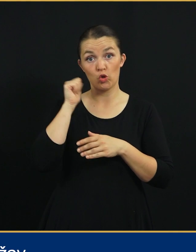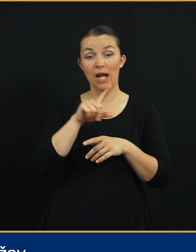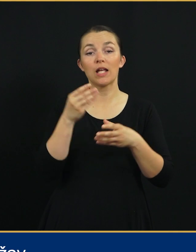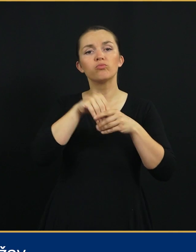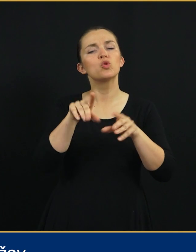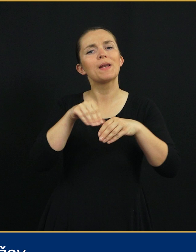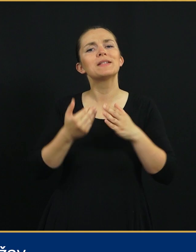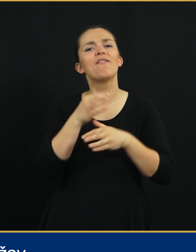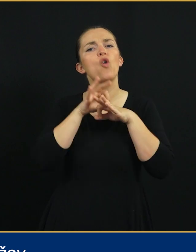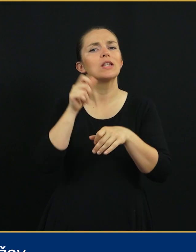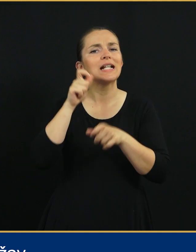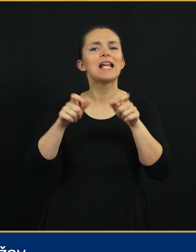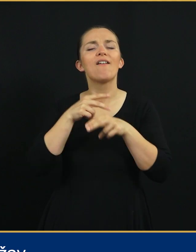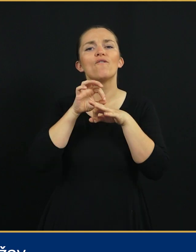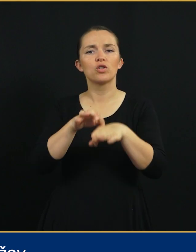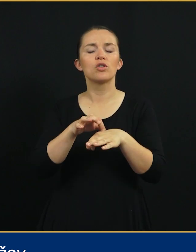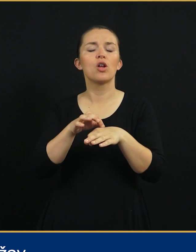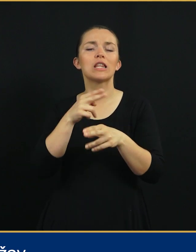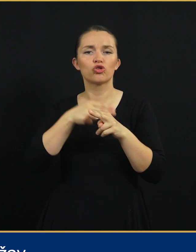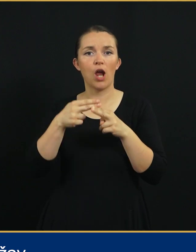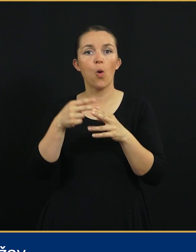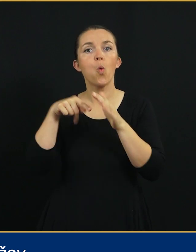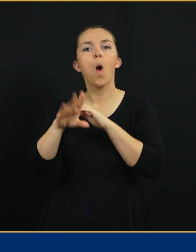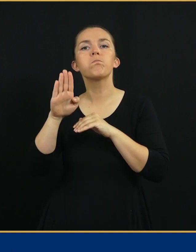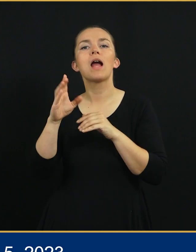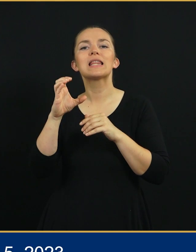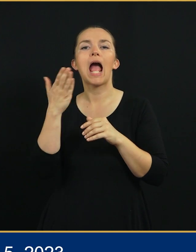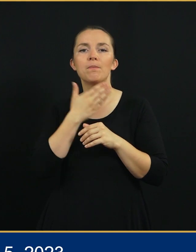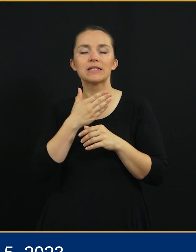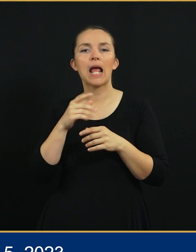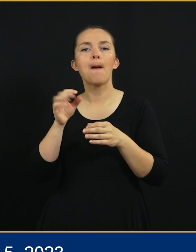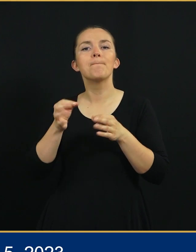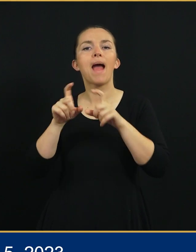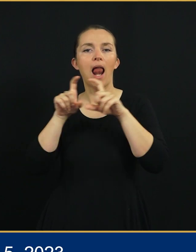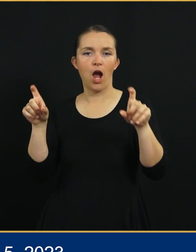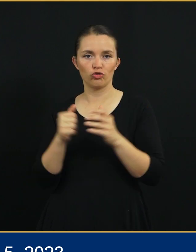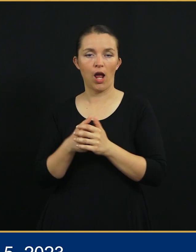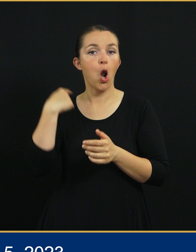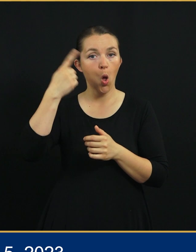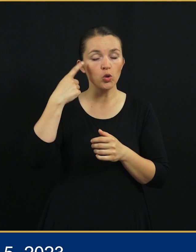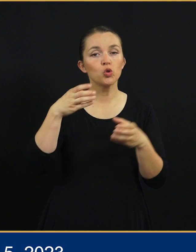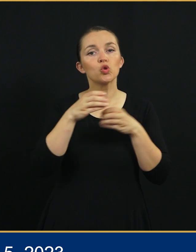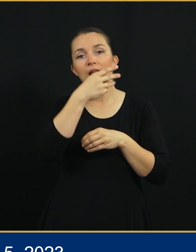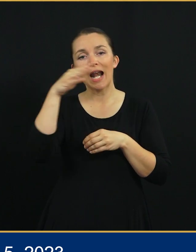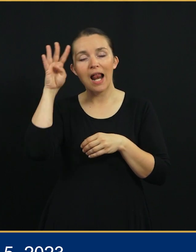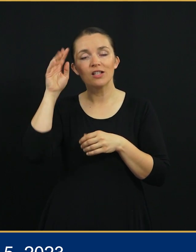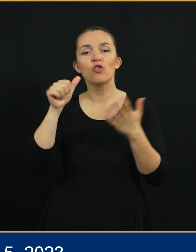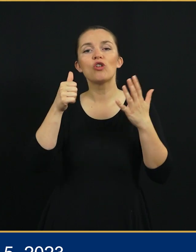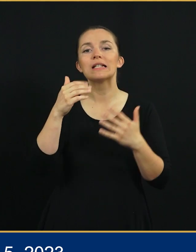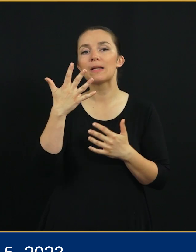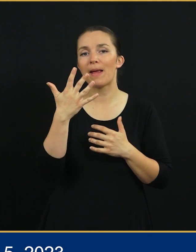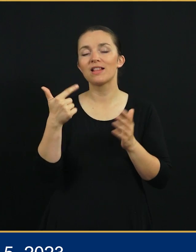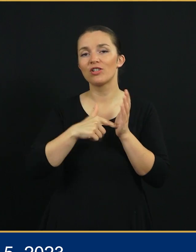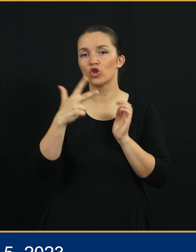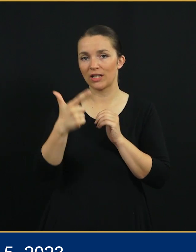za voditeljice in voditelje držav v Buckinghamski palači. London, Združeno kraljestvo, 6. 5.